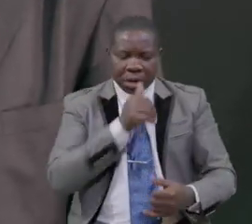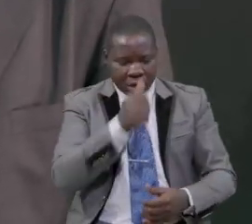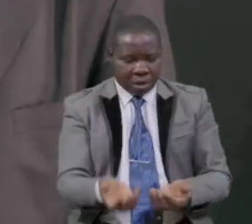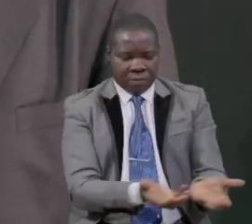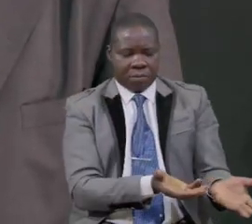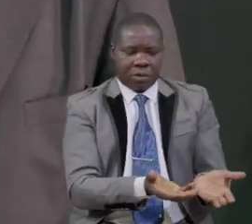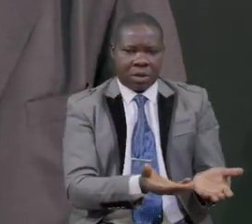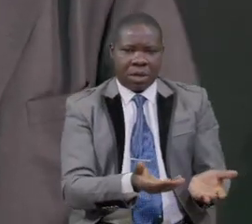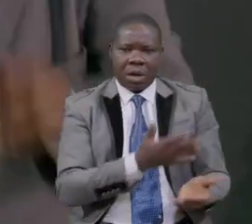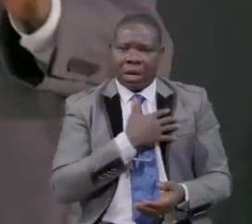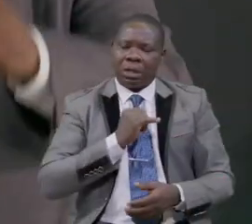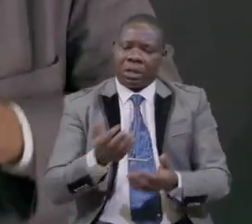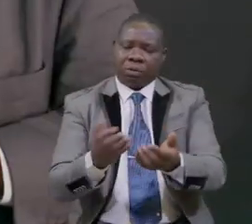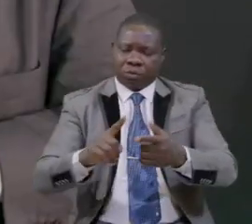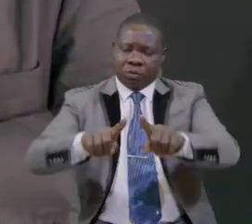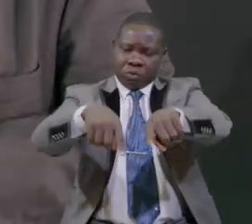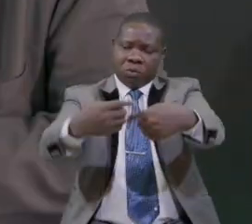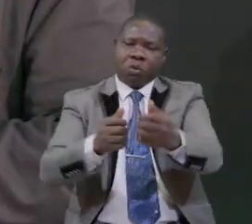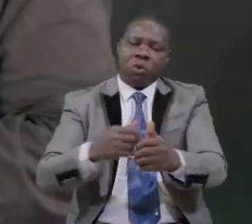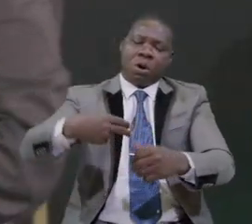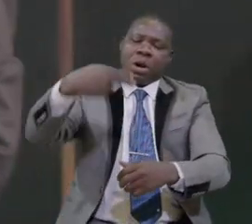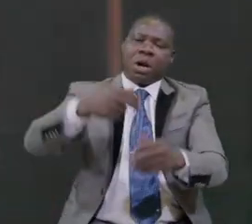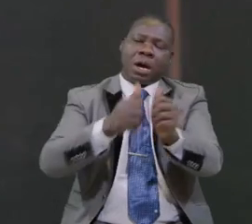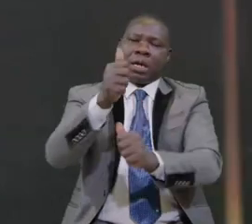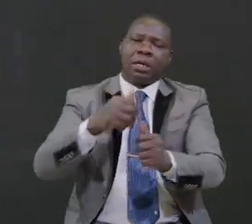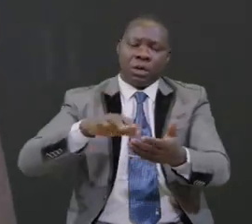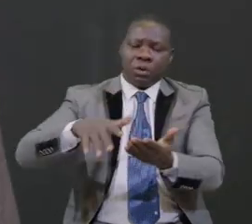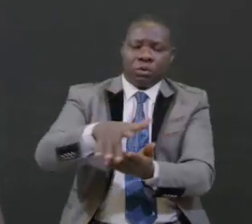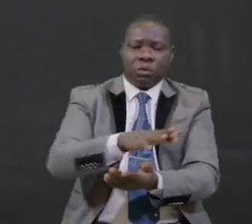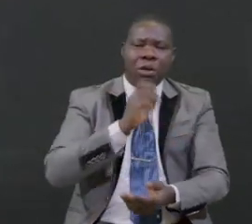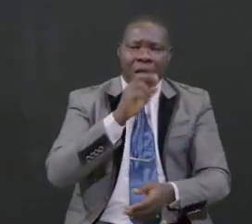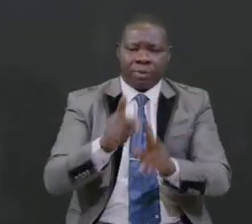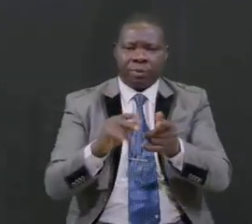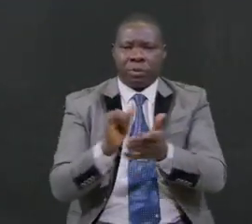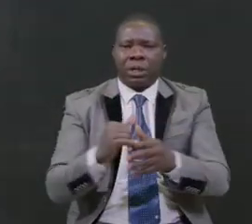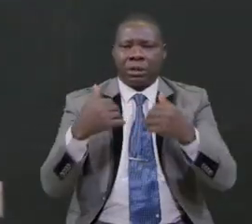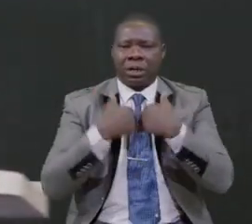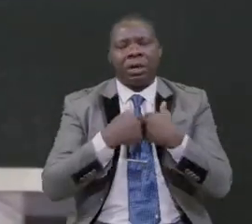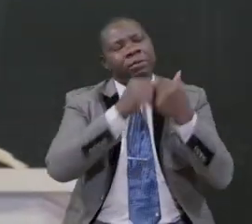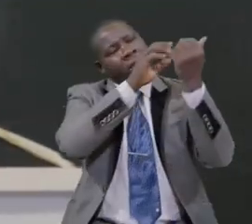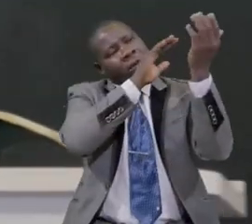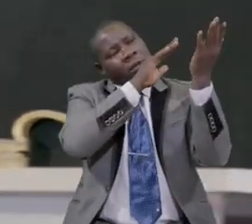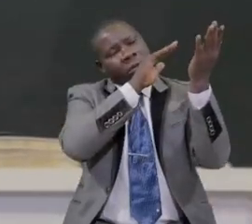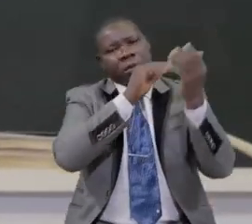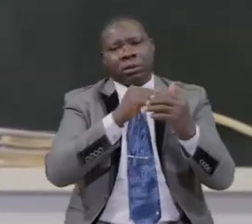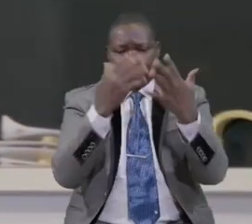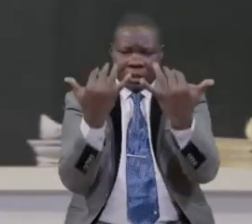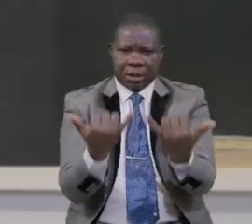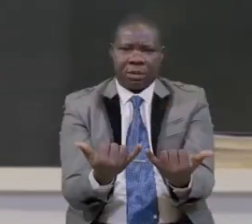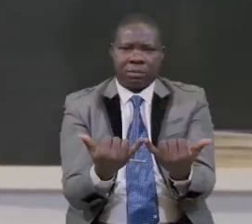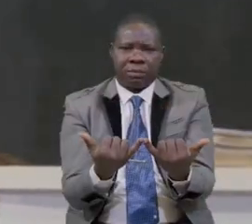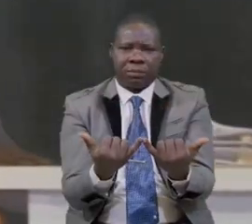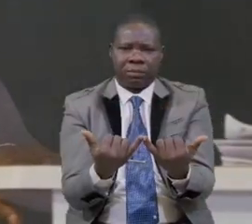veux aller au-delà, plus haut. Ce sont ces gens-là qui ont d'espérance.